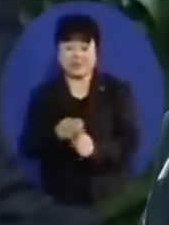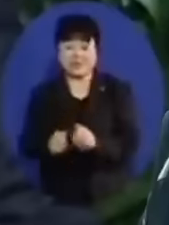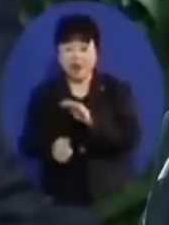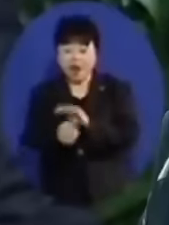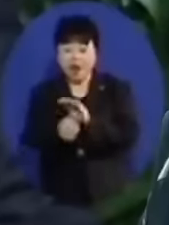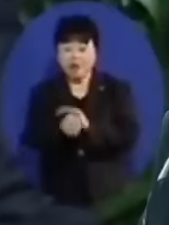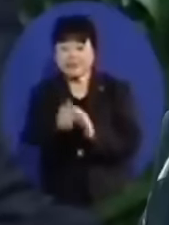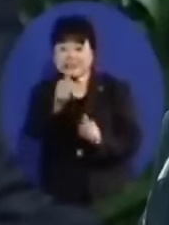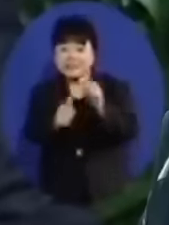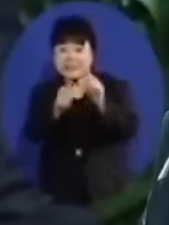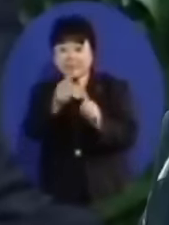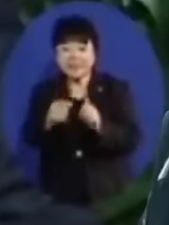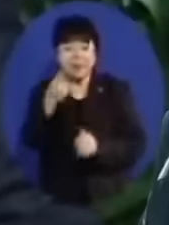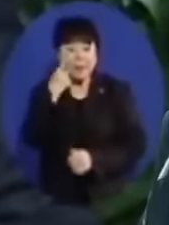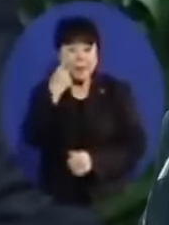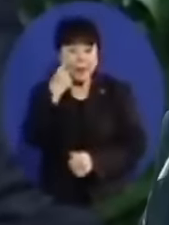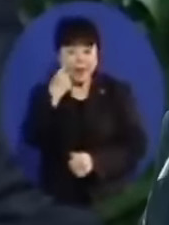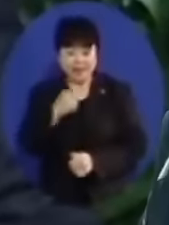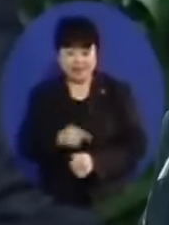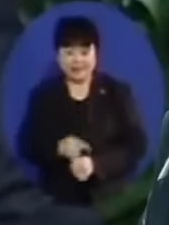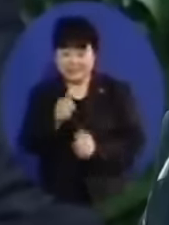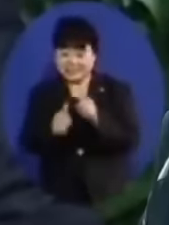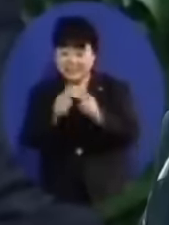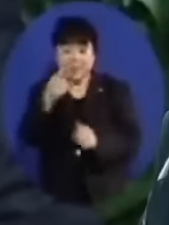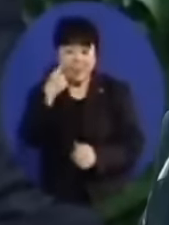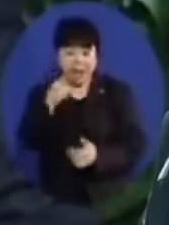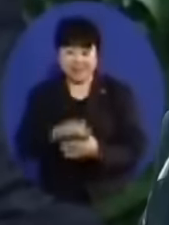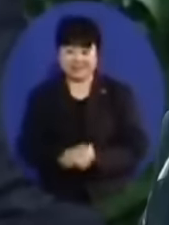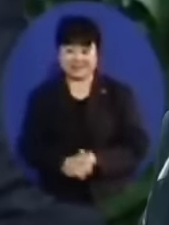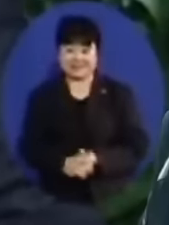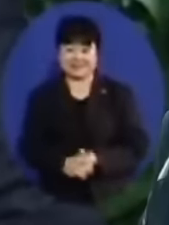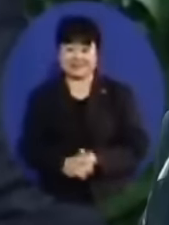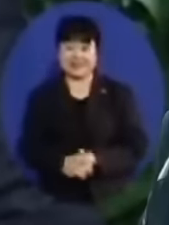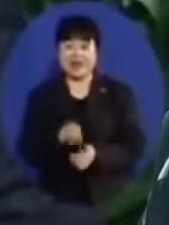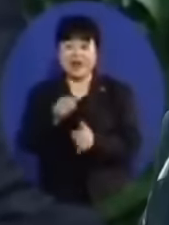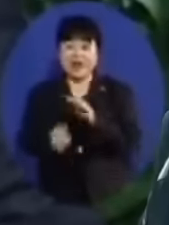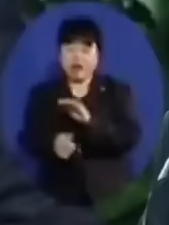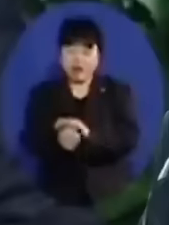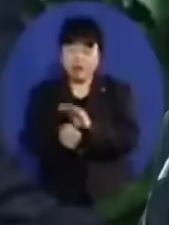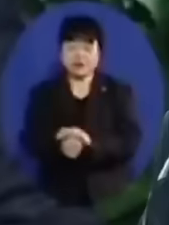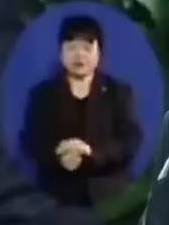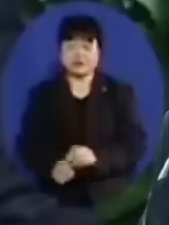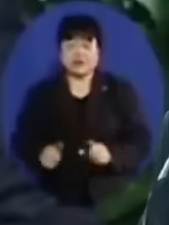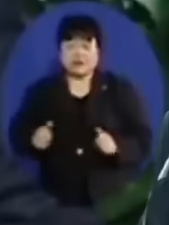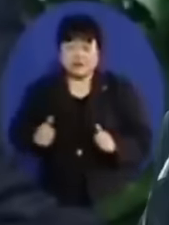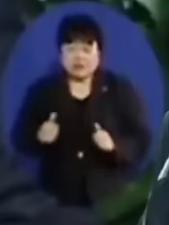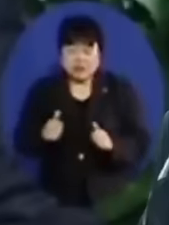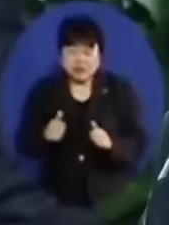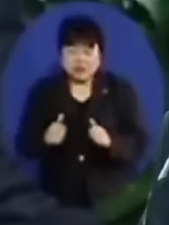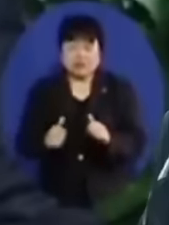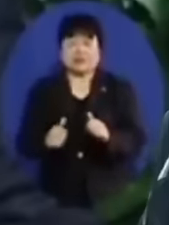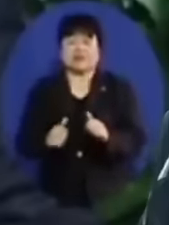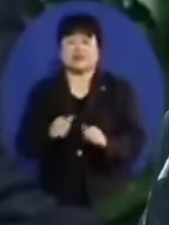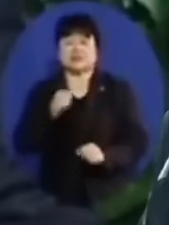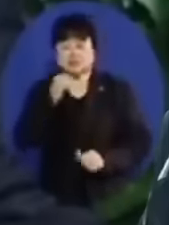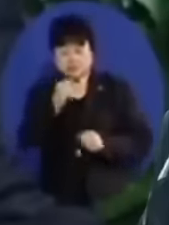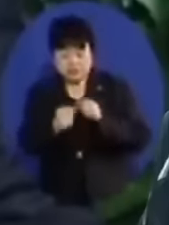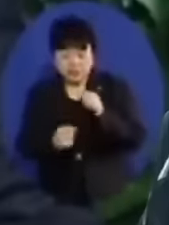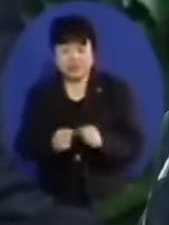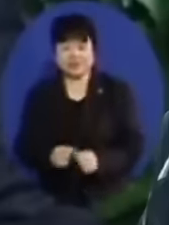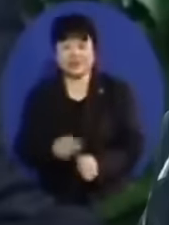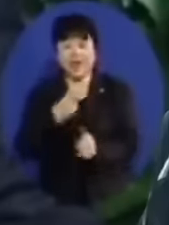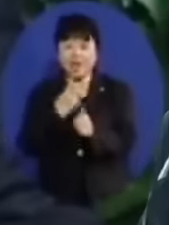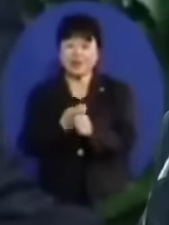먼저 올라가는지 시합을 했는데 거북이는 꾸준히 기어 올라가고 토끼는